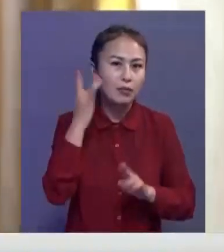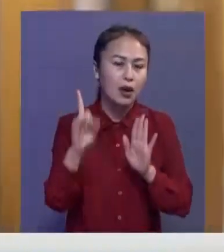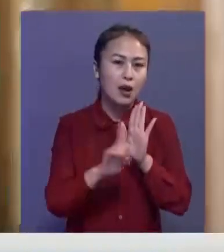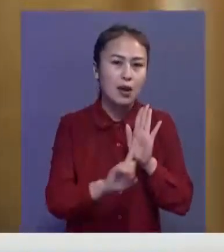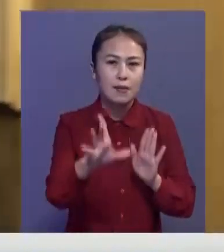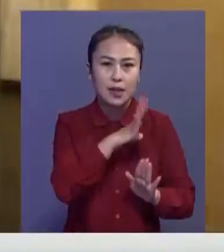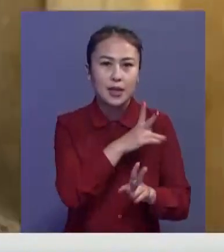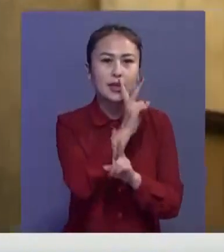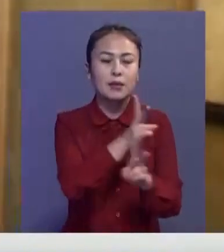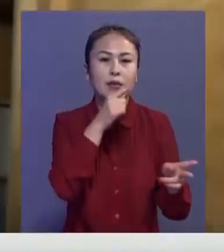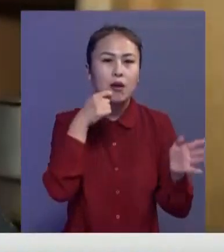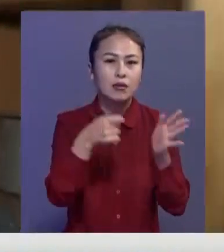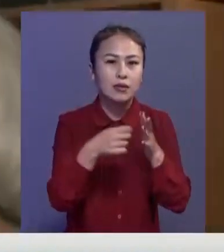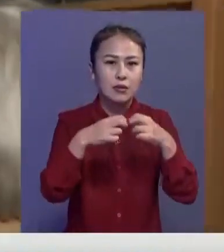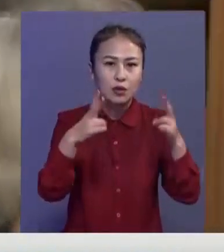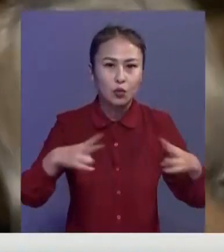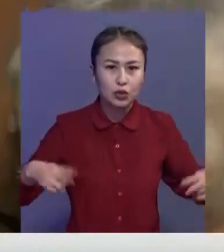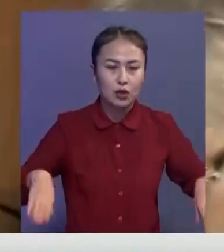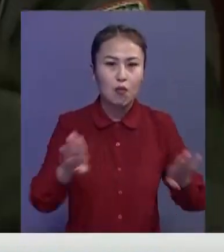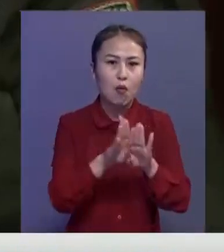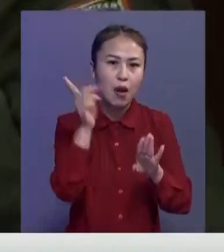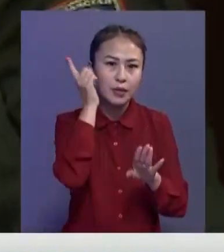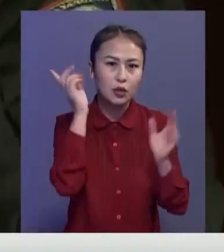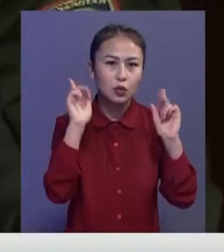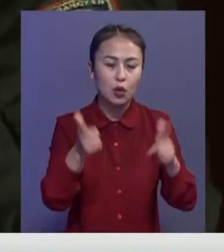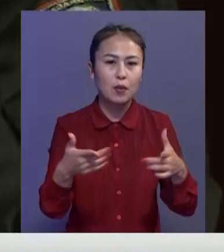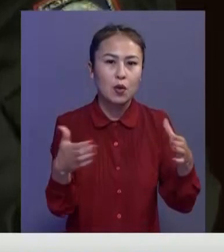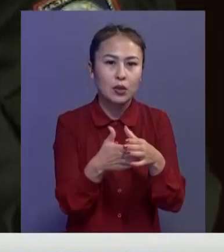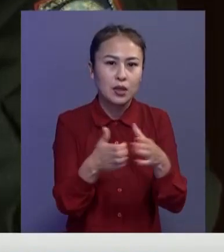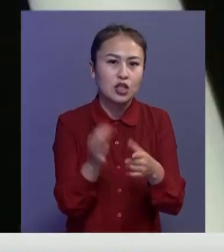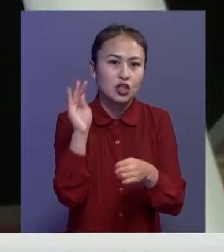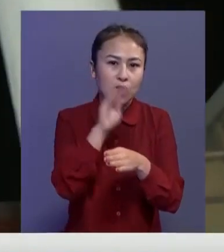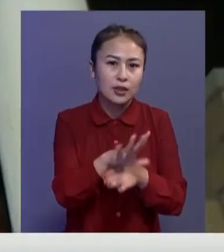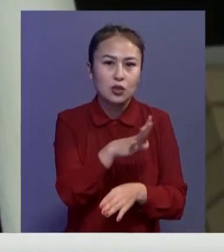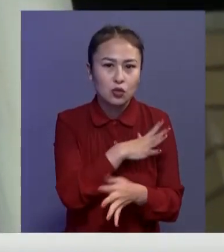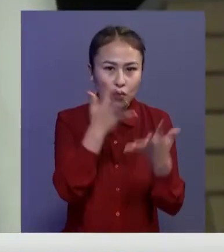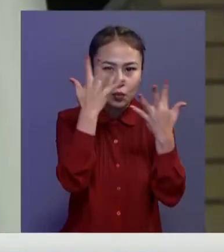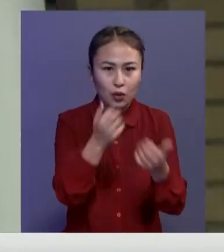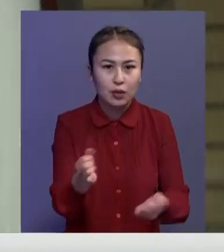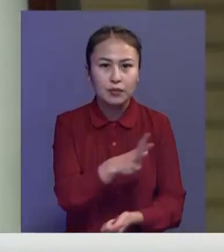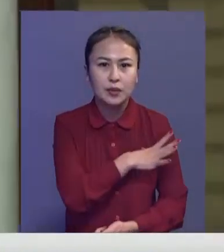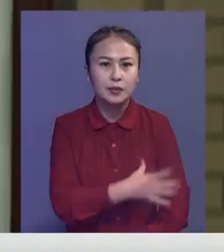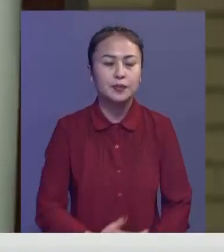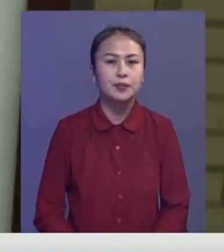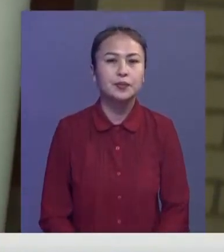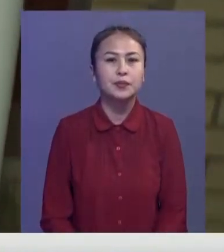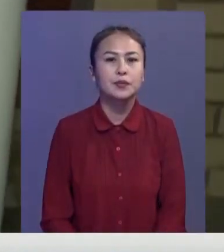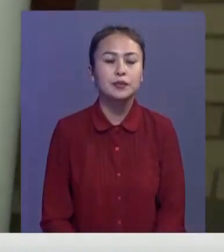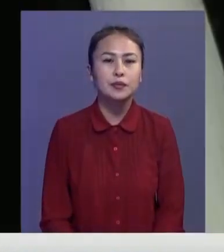бардым қараған. Кейбір тамақтану нысандарының қожайындары мобильді топ өкілдерінің келетінін біліп жарықты сөндіріп қойған.